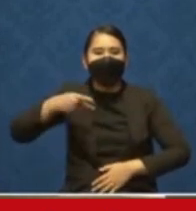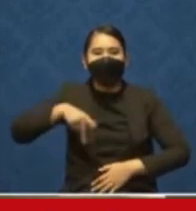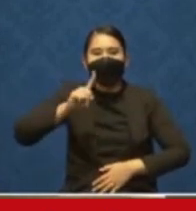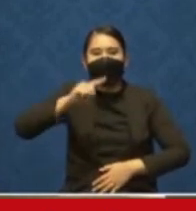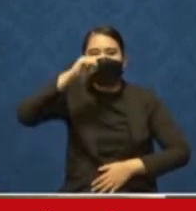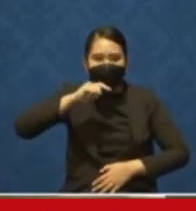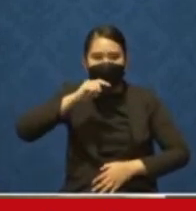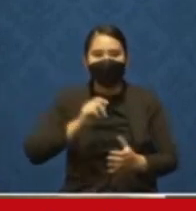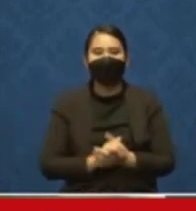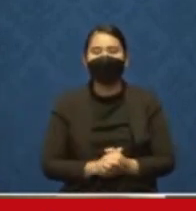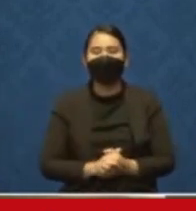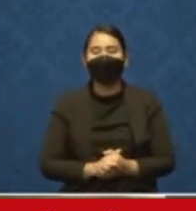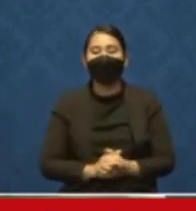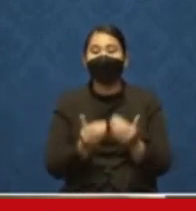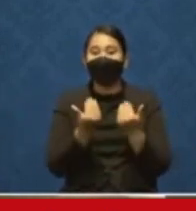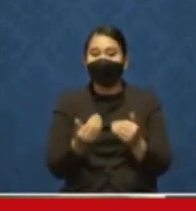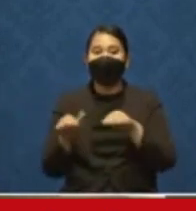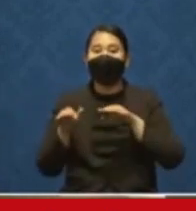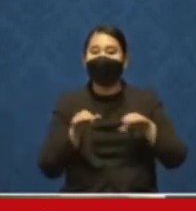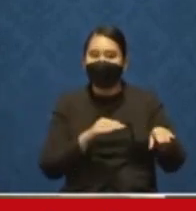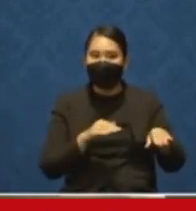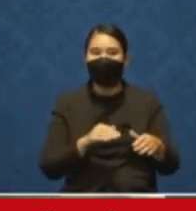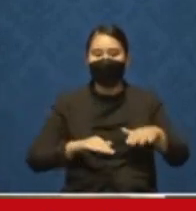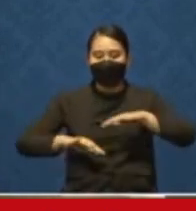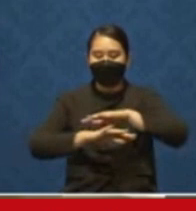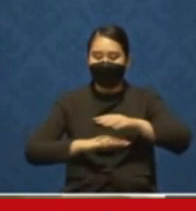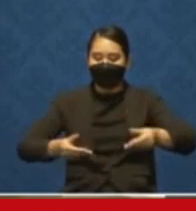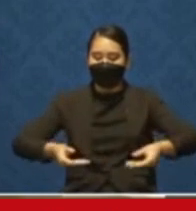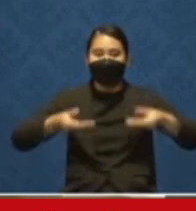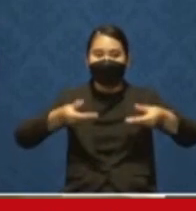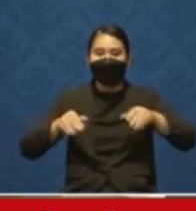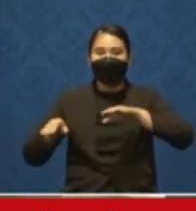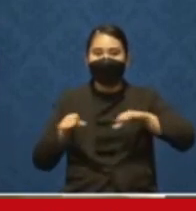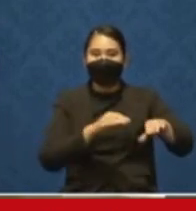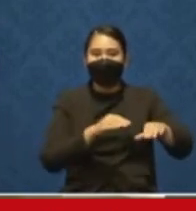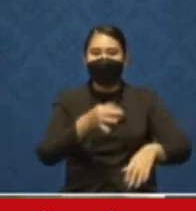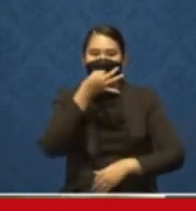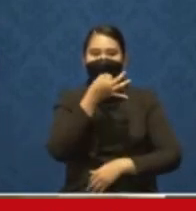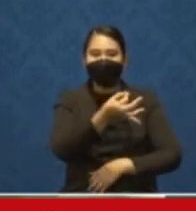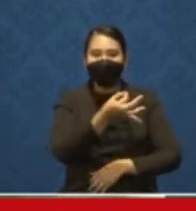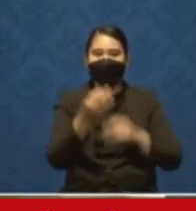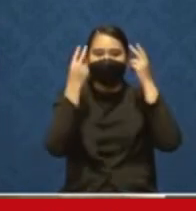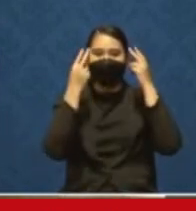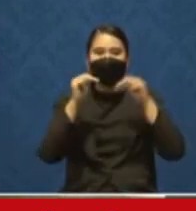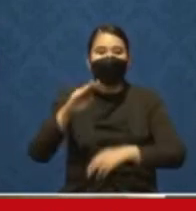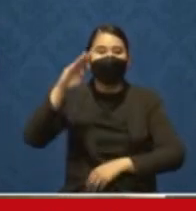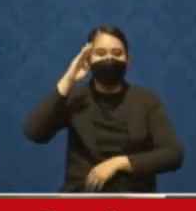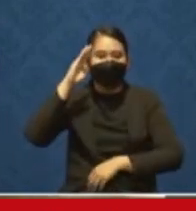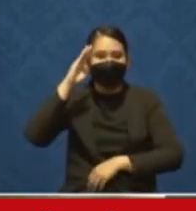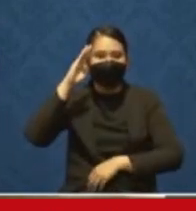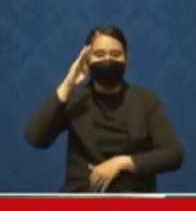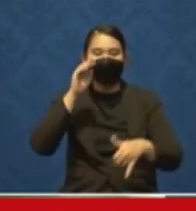พลเอกประยุทธ์ได้แล้วแม่พี่น้องที่วิตกว่าประเทศชาติจะเสียผลประโยชน์วัน